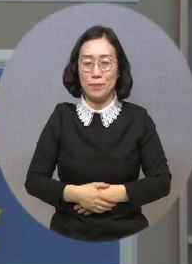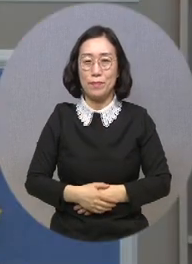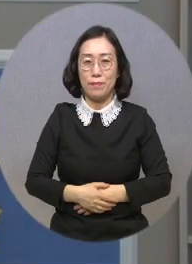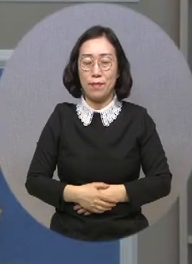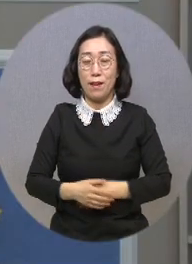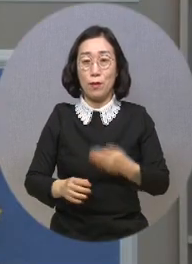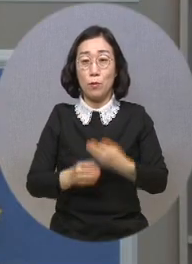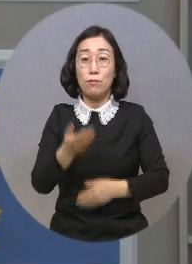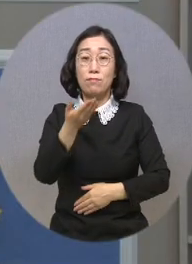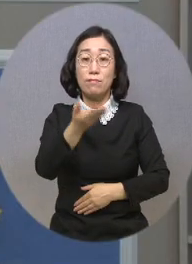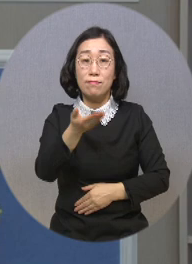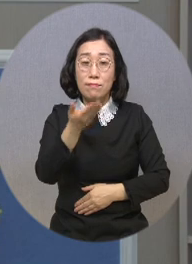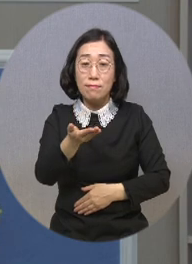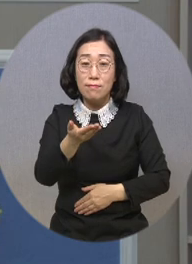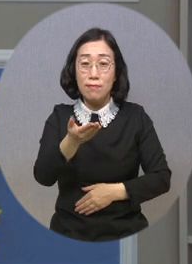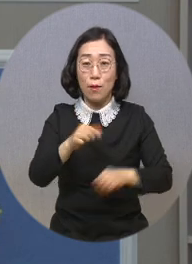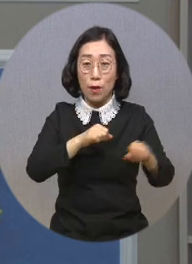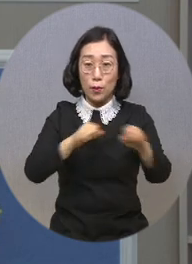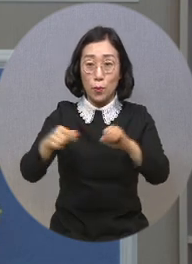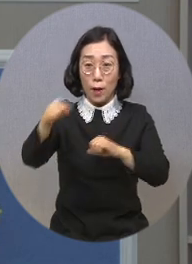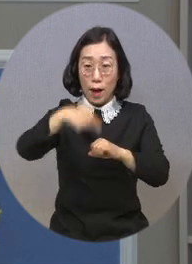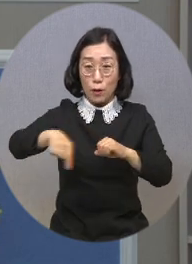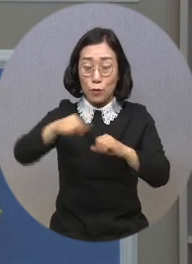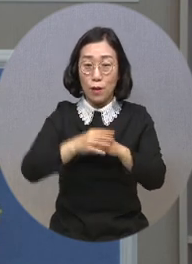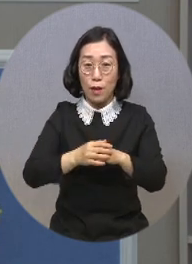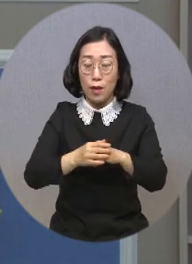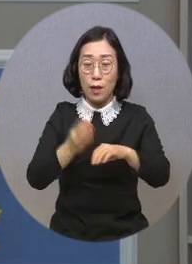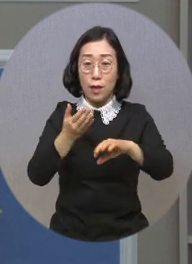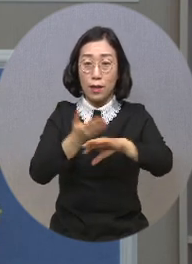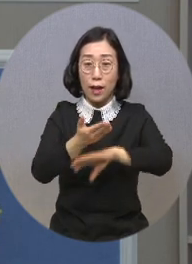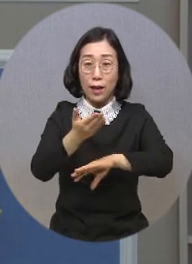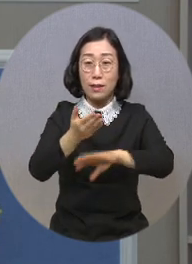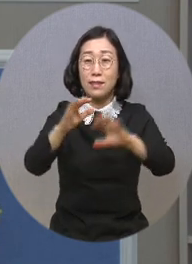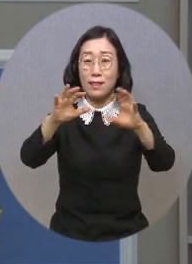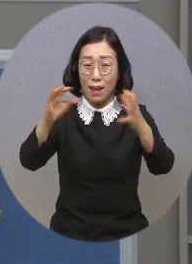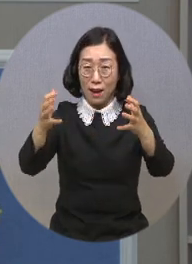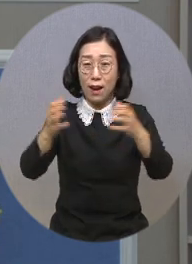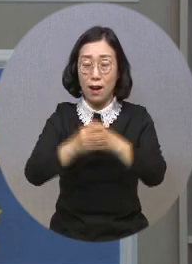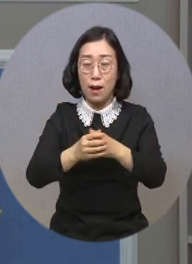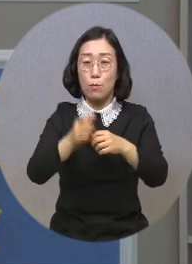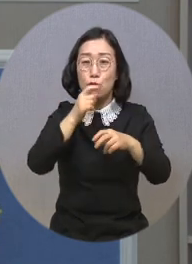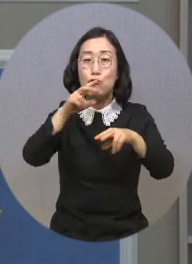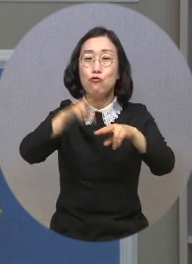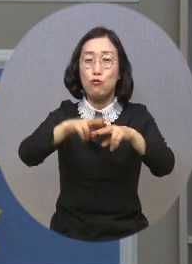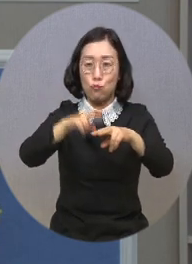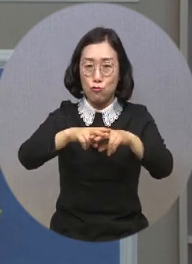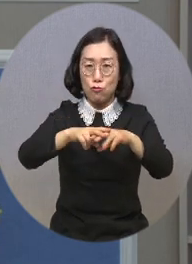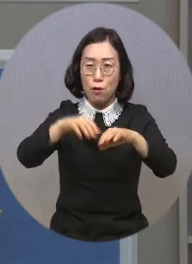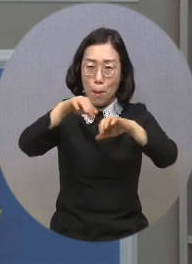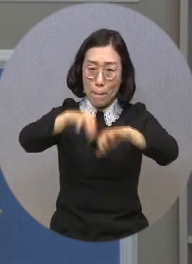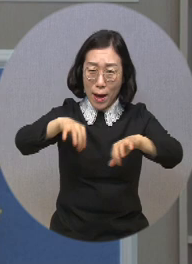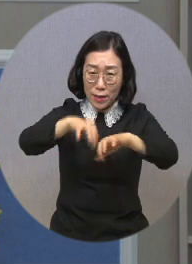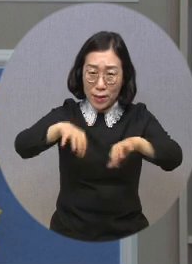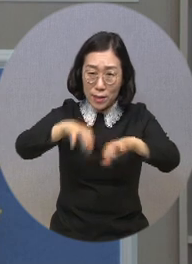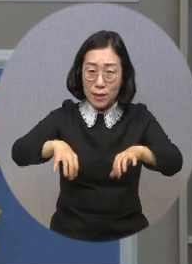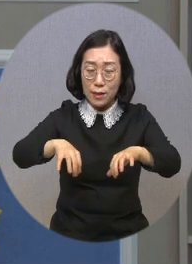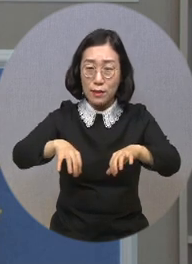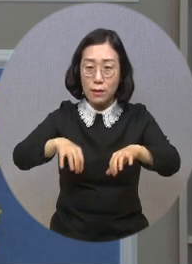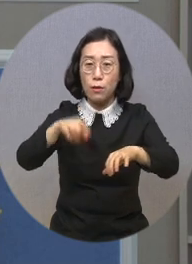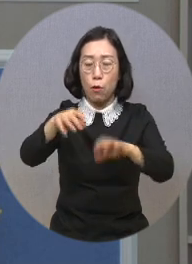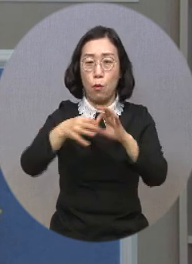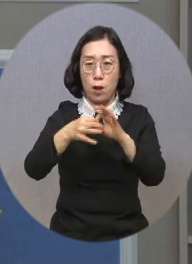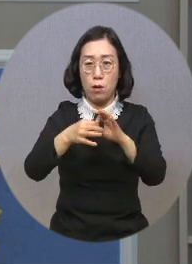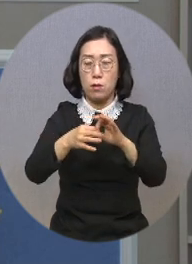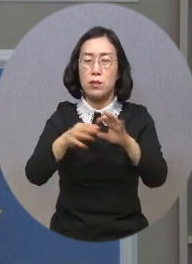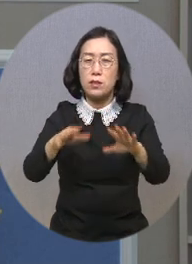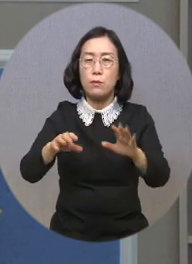회장님께서 하셨던 봉사 중에 네. 그 해외 우물 파기 봉사가 네. 있더라고요. 네. 근데 지금 코로나19 때문에 뭐 해외로 나가실 수는